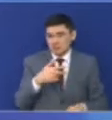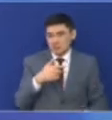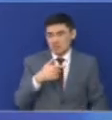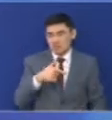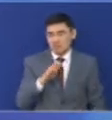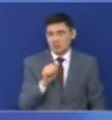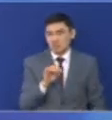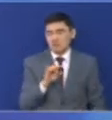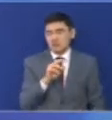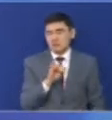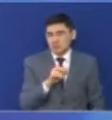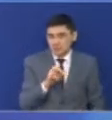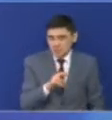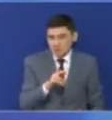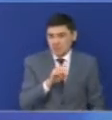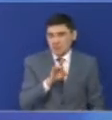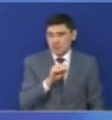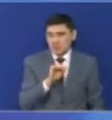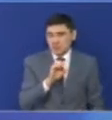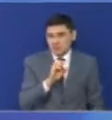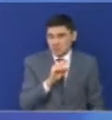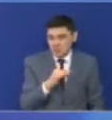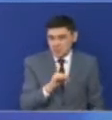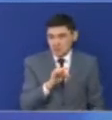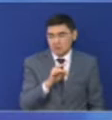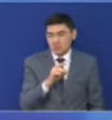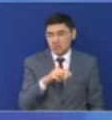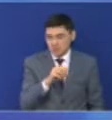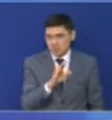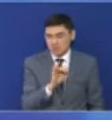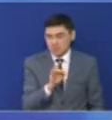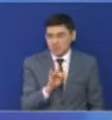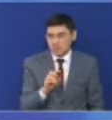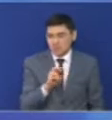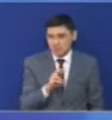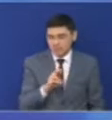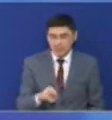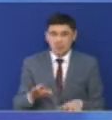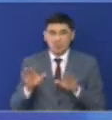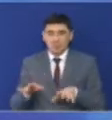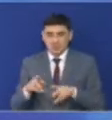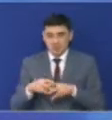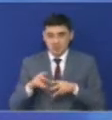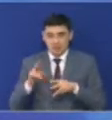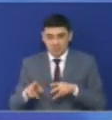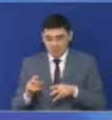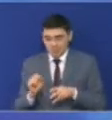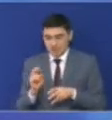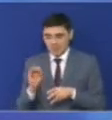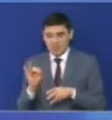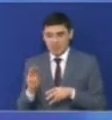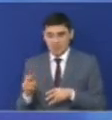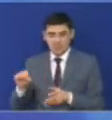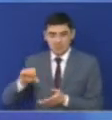дивизию. На железнодорожном вокзале символ доблести и отваги встречали аким «Семея» Ермак Салимов, командующие войсками регионального